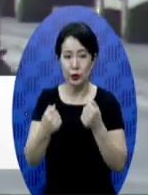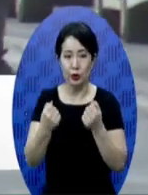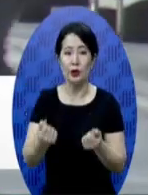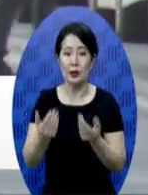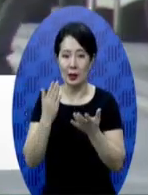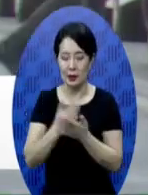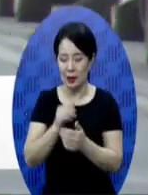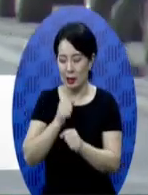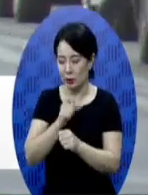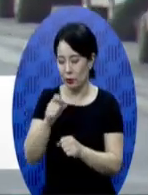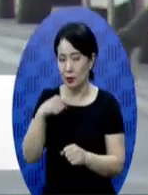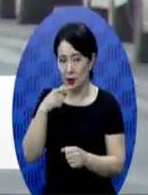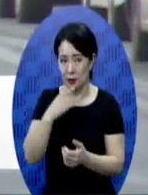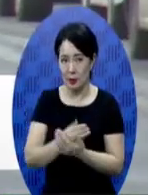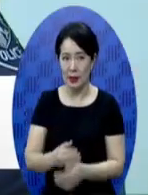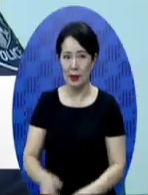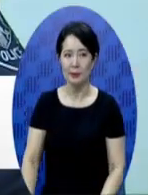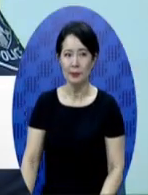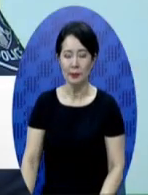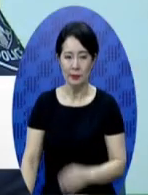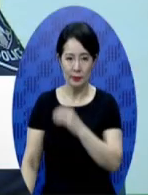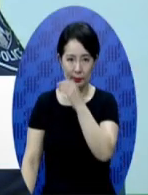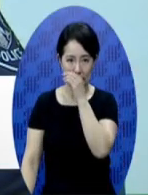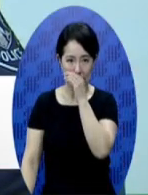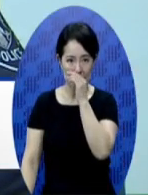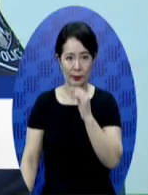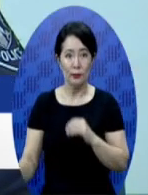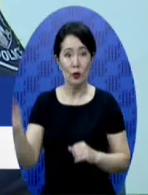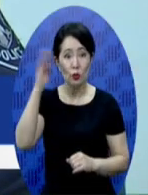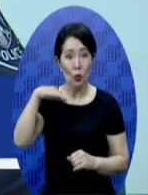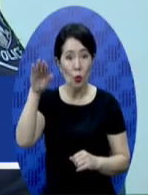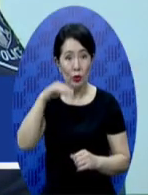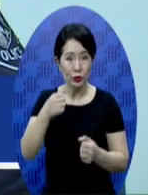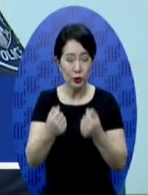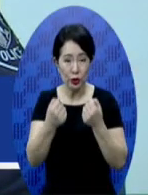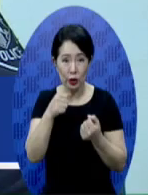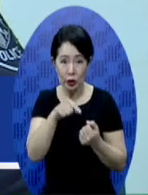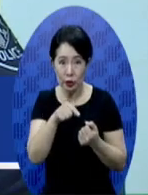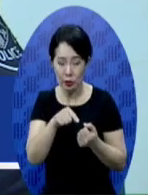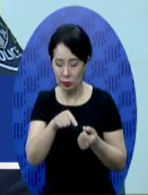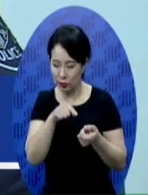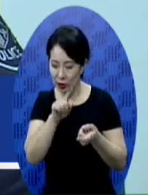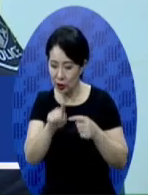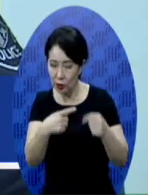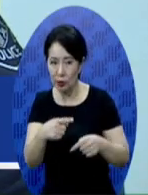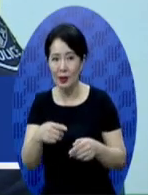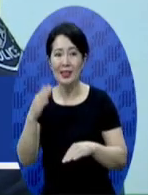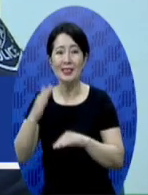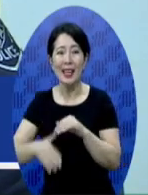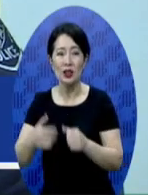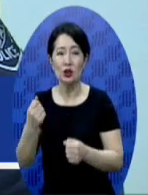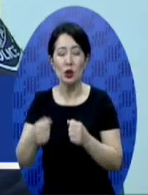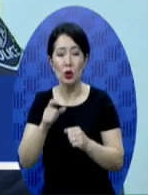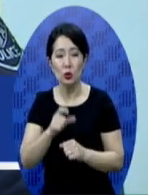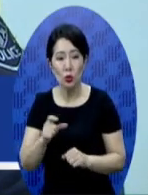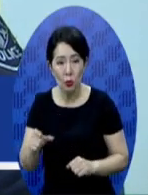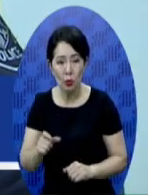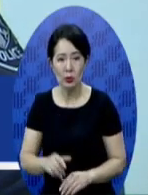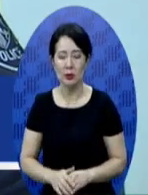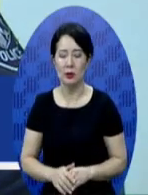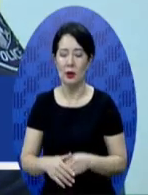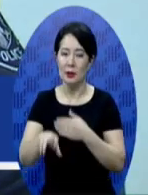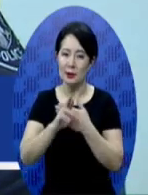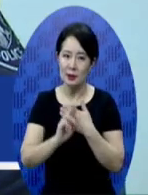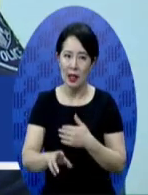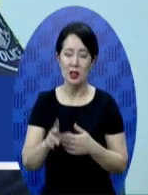гэдгийг албаныхан хэлж байлаа. Дуудсан жолоочхиас зөв зүгээр такси үйлчилгээ эрхэлж байгаа таксины жолооч нар за